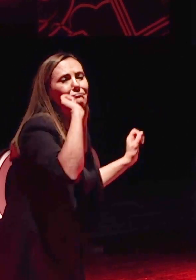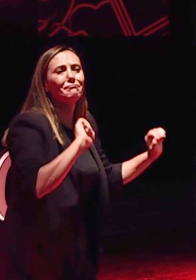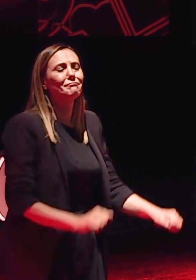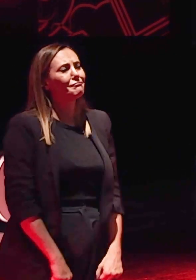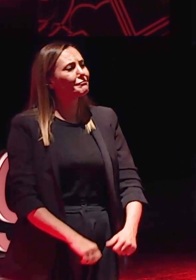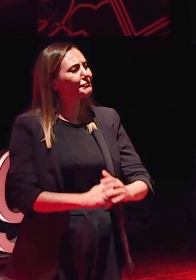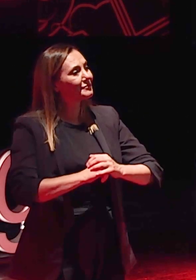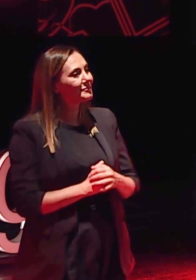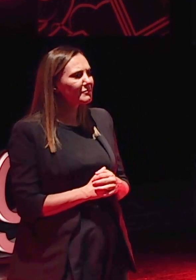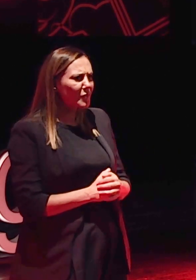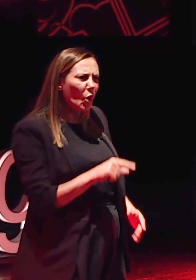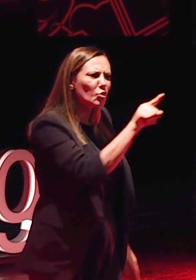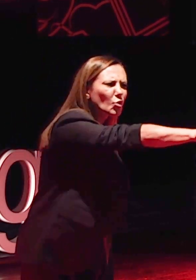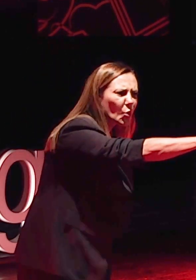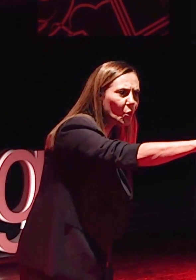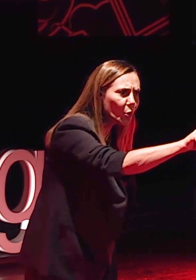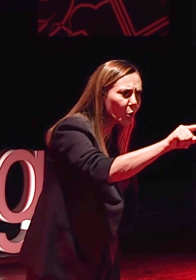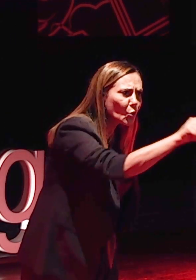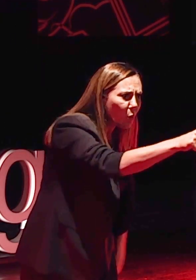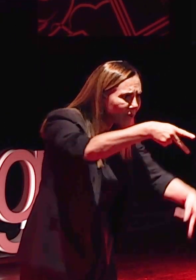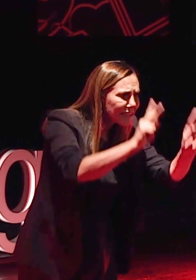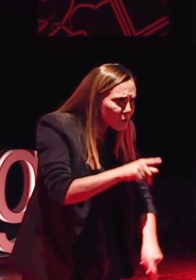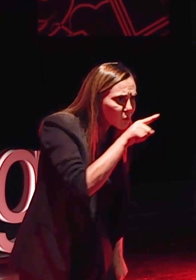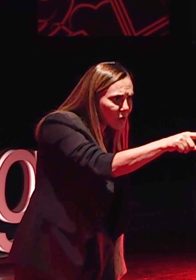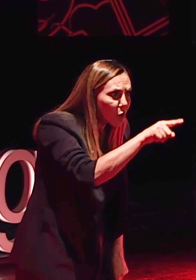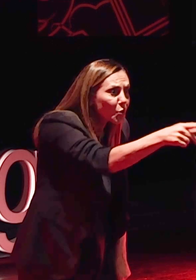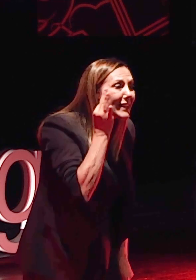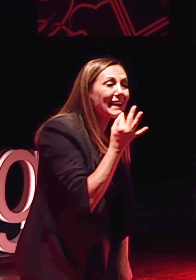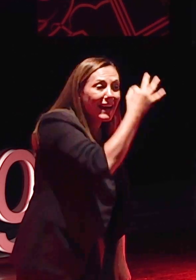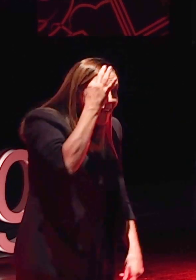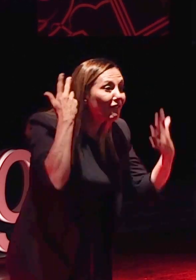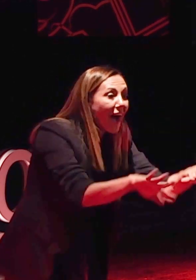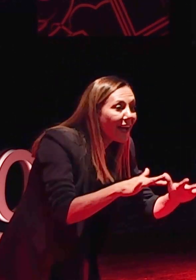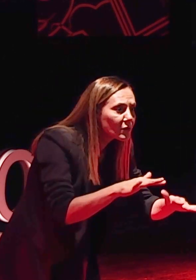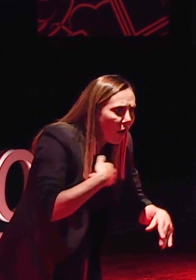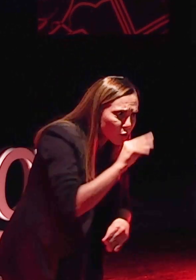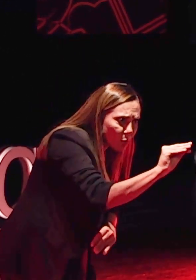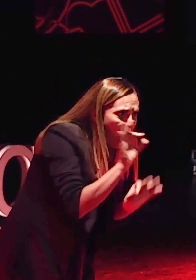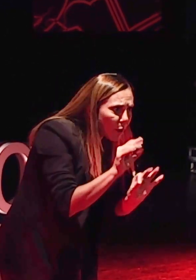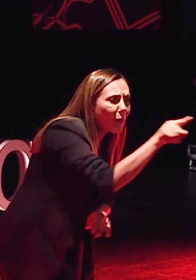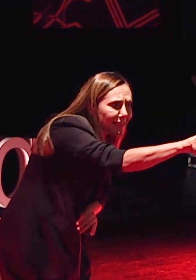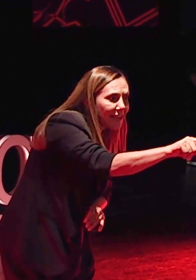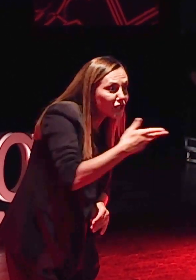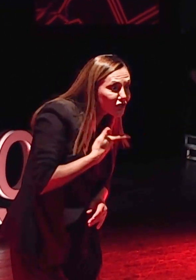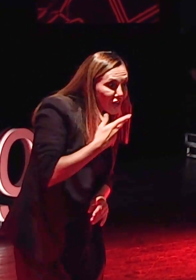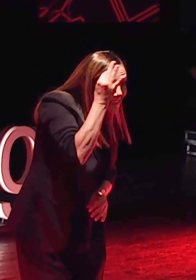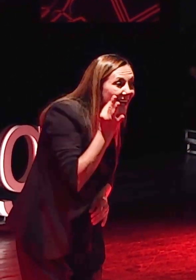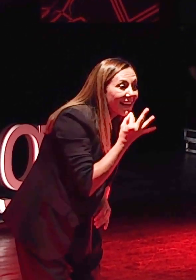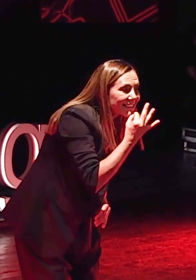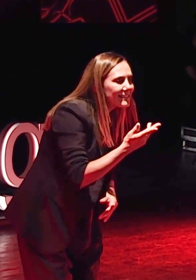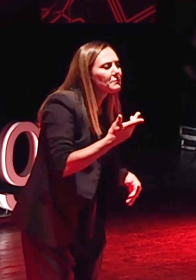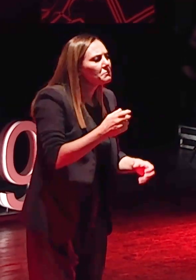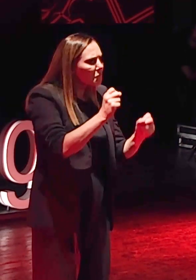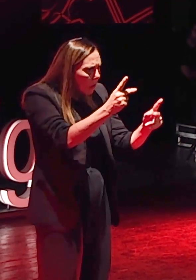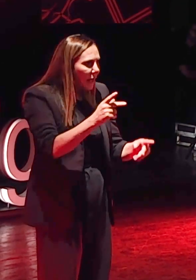Eh tu seduto lì c'hai avuta la scarlattina è una domanda proprio a te ce l'hai avuta